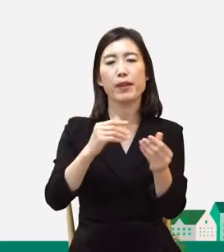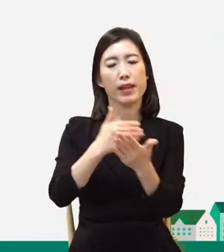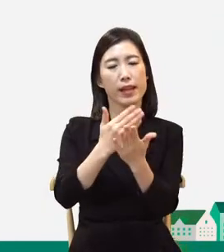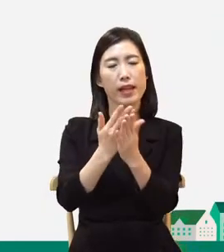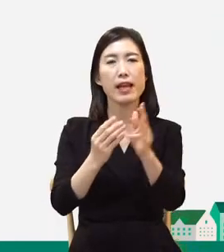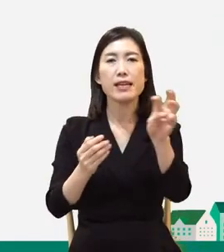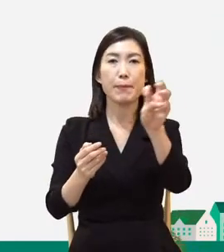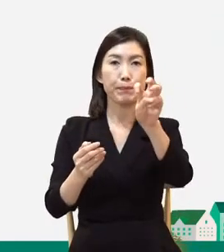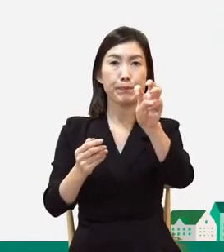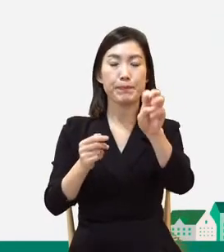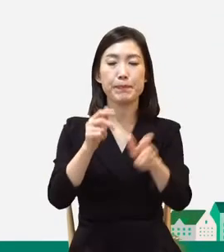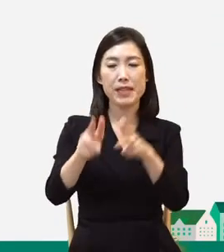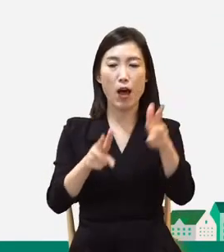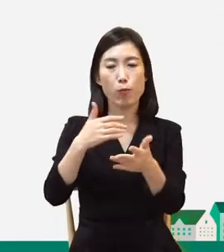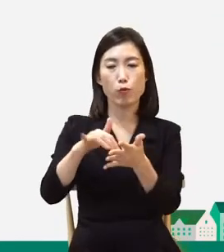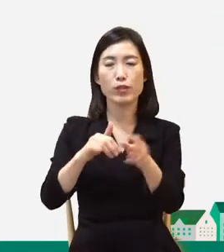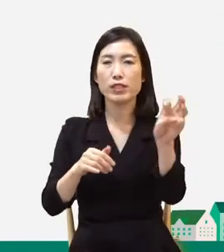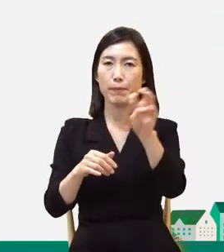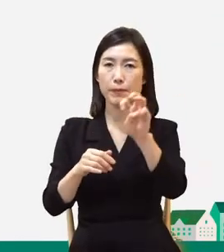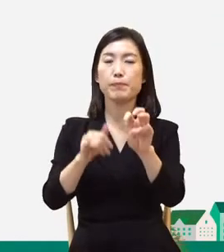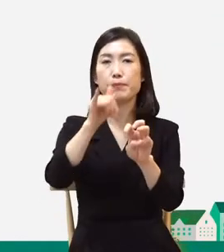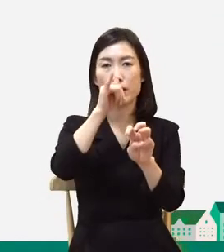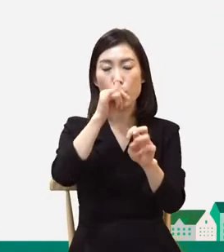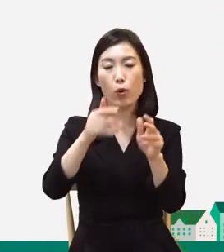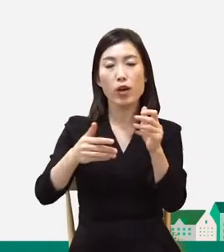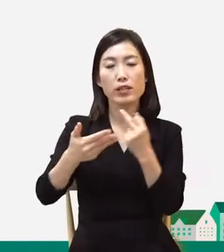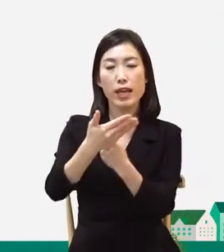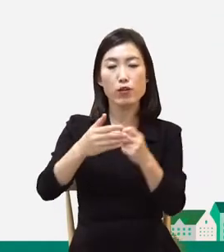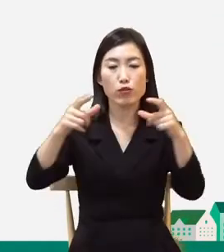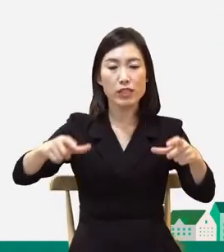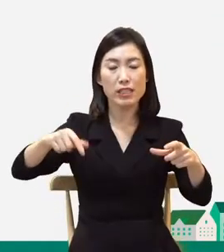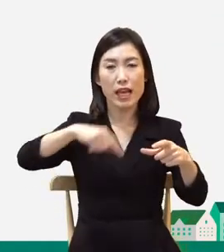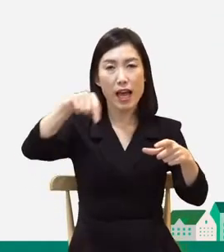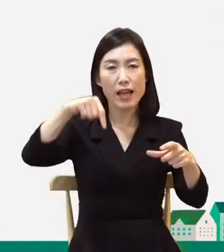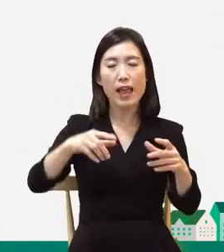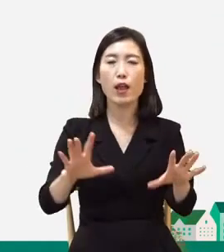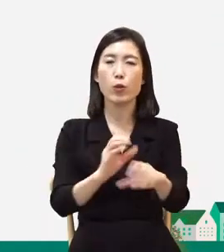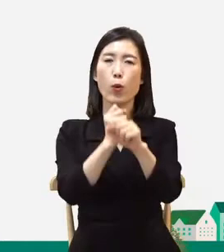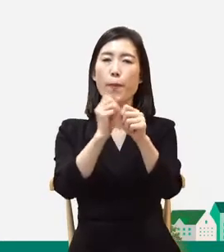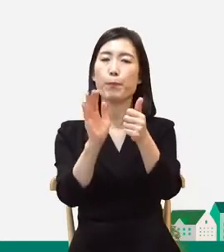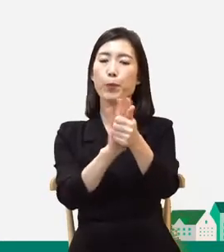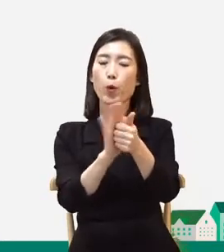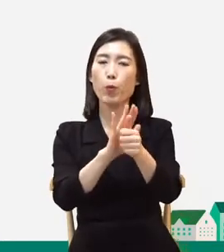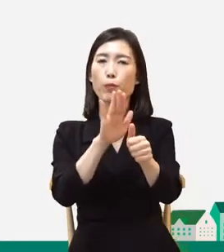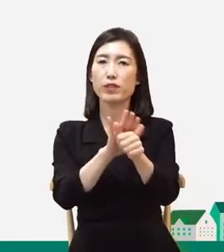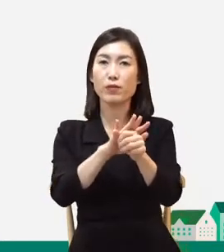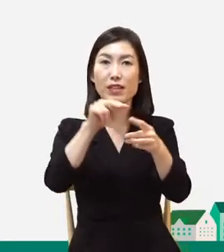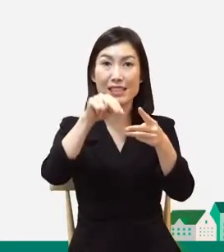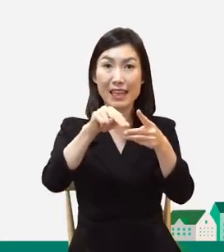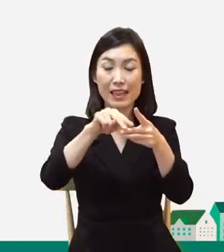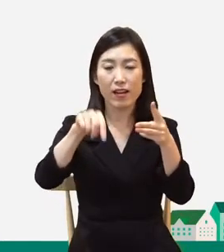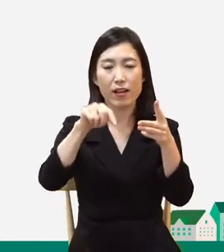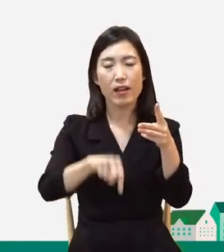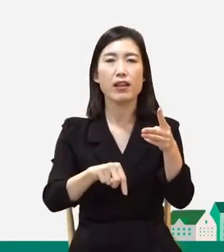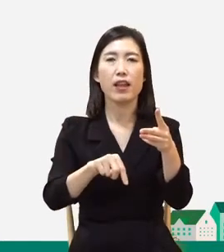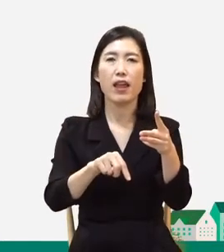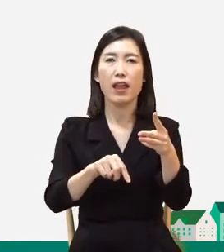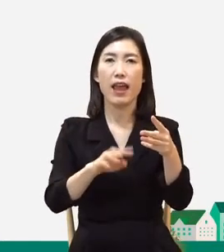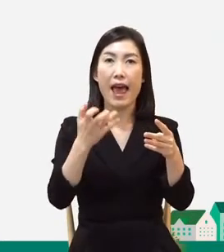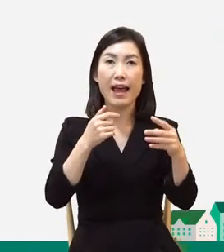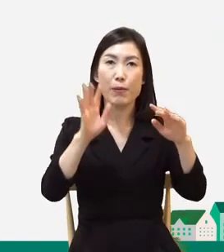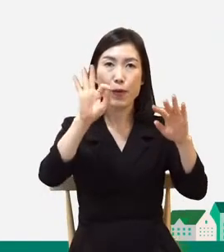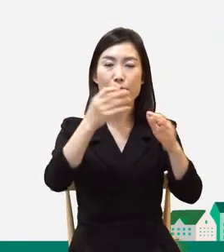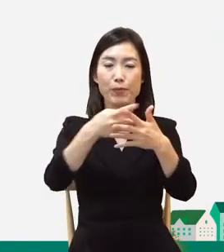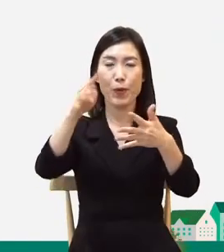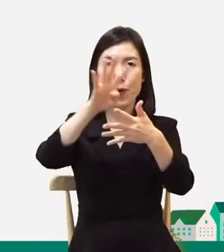정도의 사업으로 구성이 되어 있고요. 제주시 장애인 지역사회 통합돌봄 센터는 지금 이렇게 네모칸으로